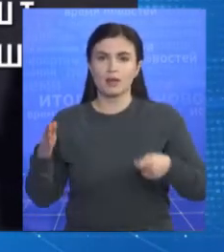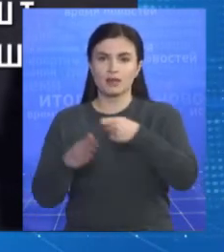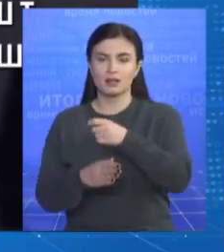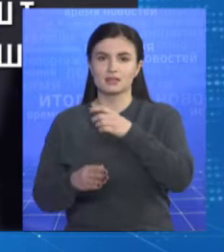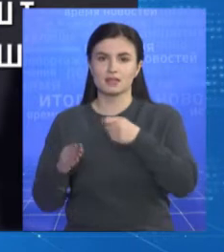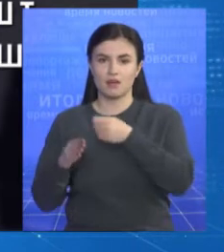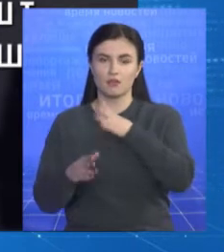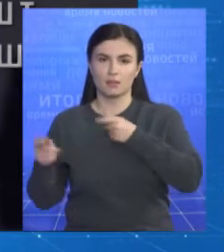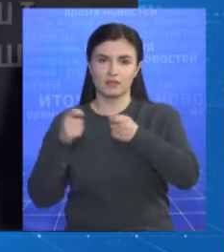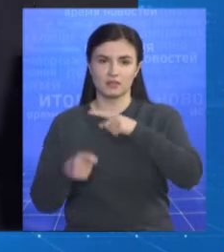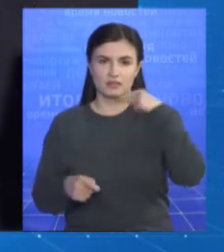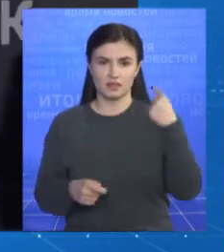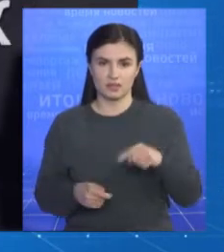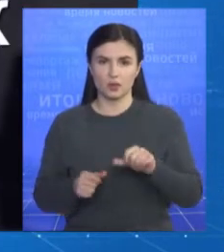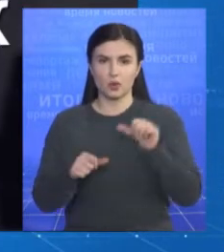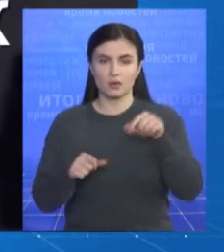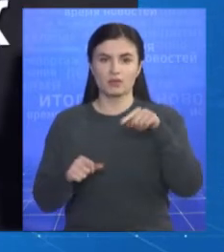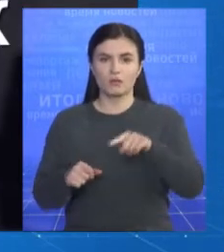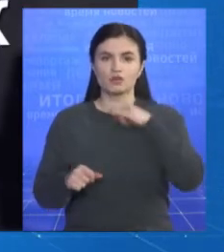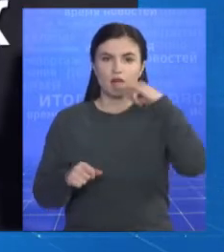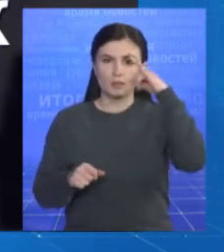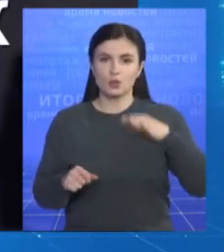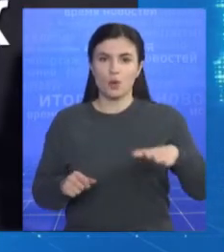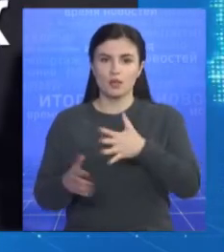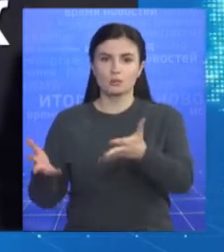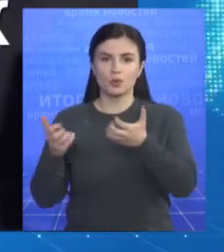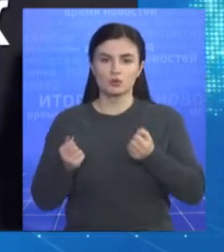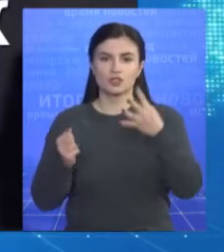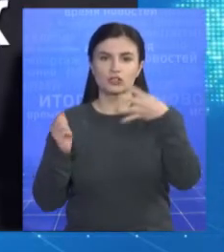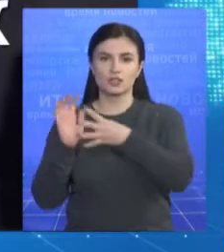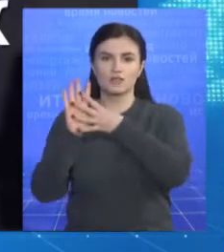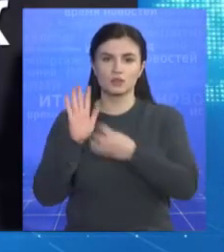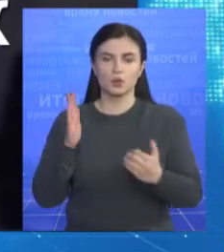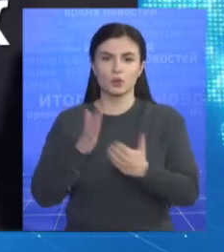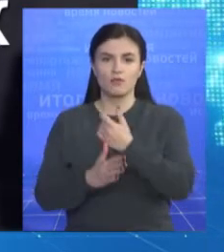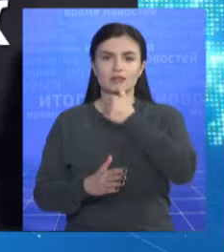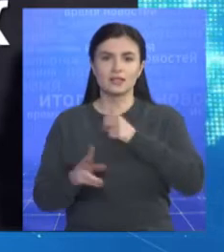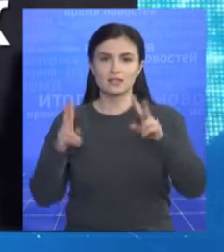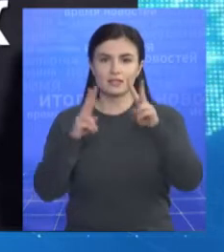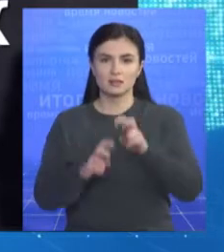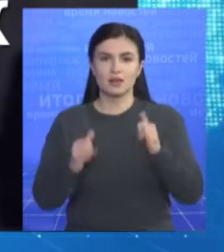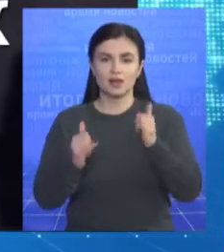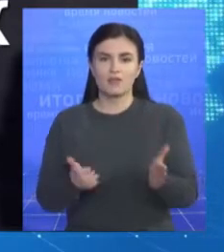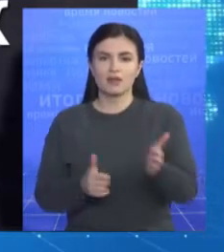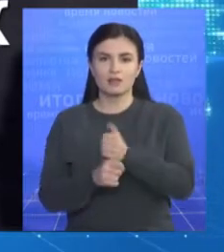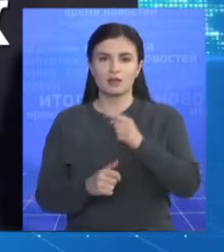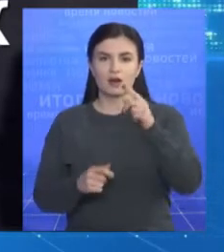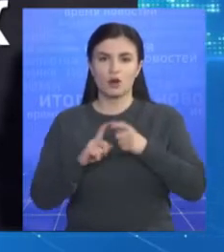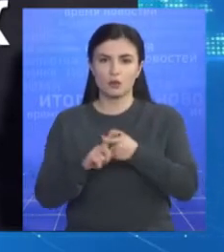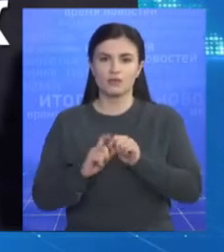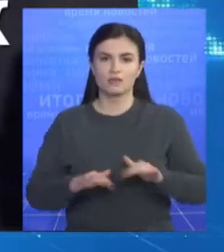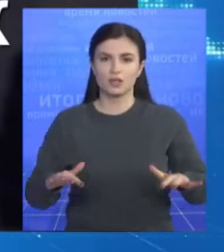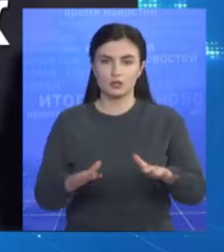подал заявку в правительство России. Кроме того, Челябинская область получила 4900 новых тест-систем для